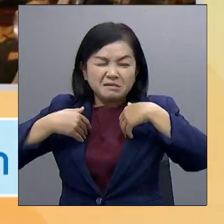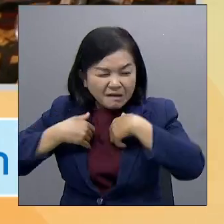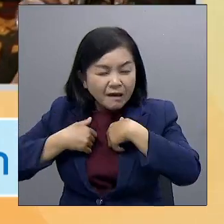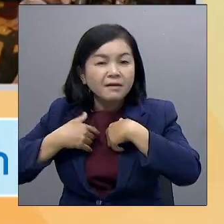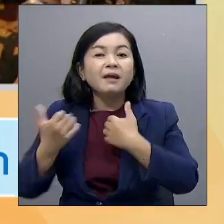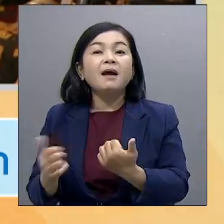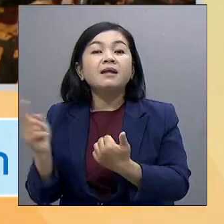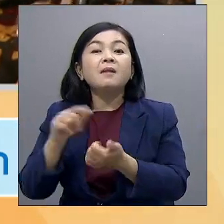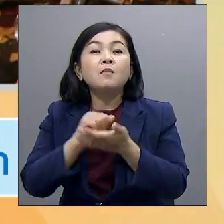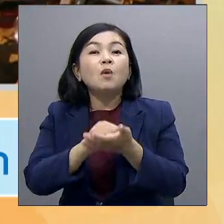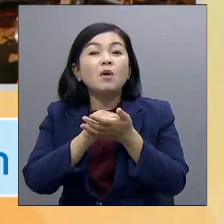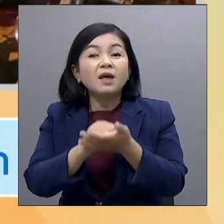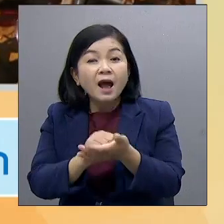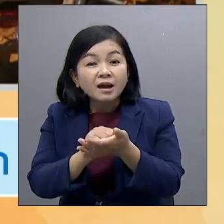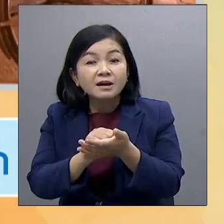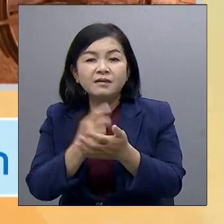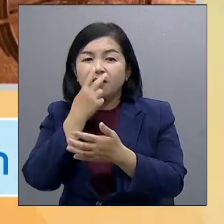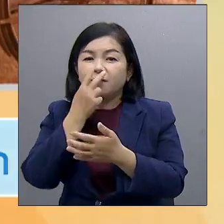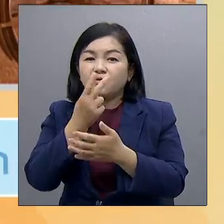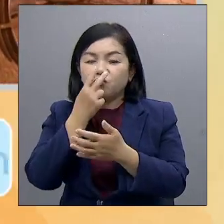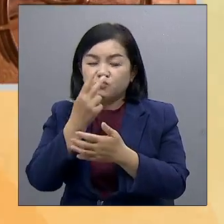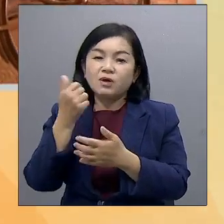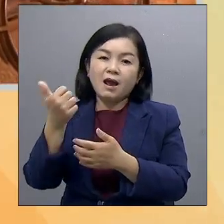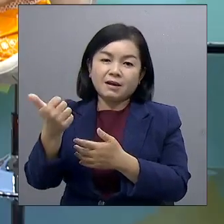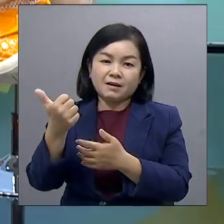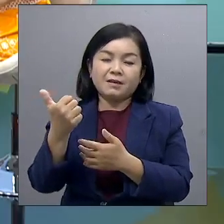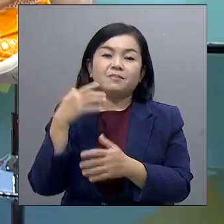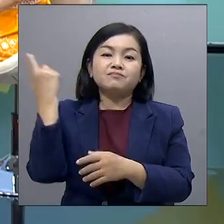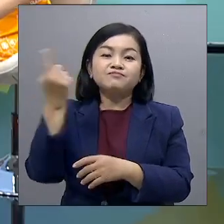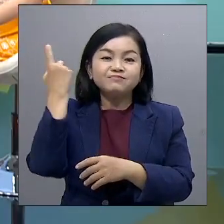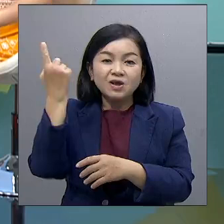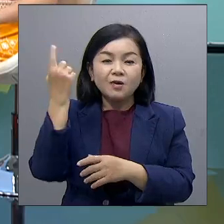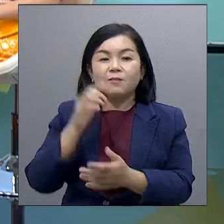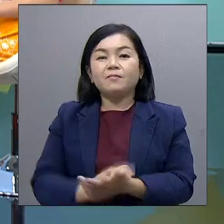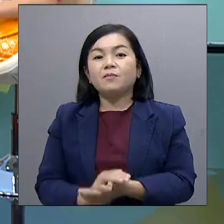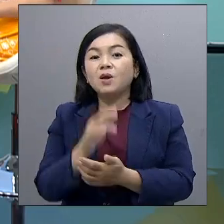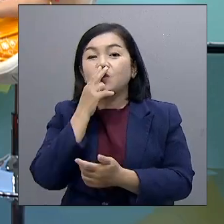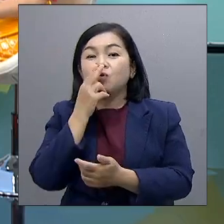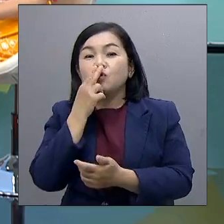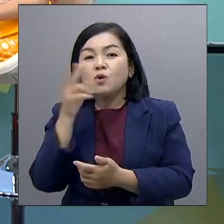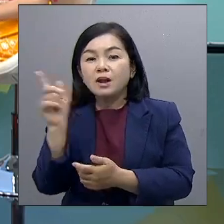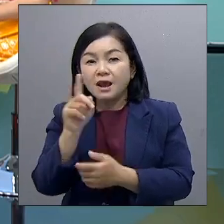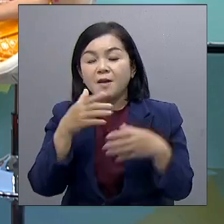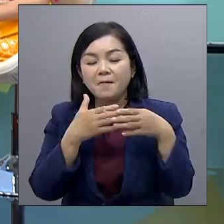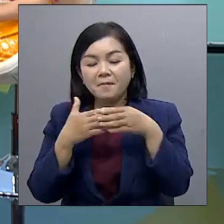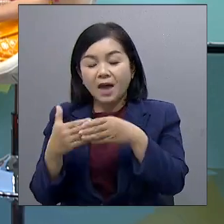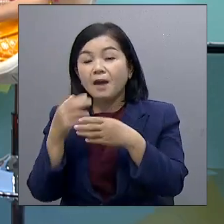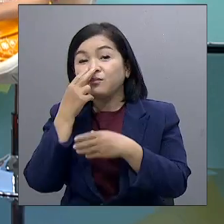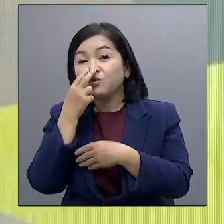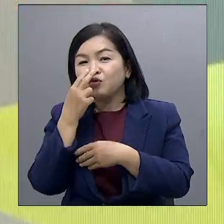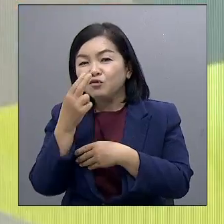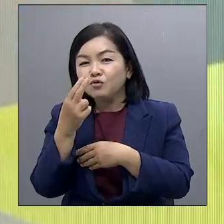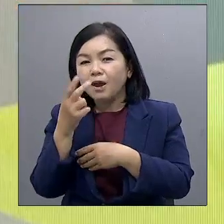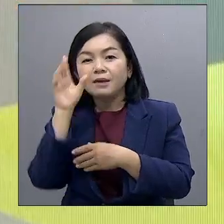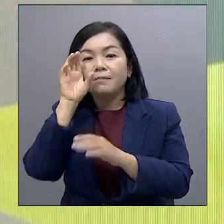ลืมแวะเวียนไปใช้บริการพี่ๆกันได้นะครับอ้าสำหรับอีก 1งานใช่ช่วงนี้พาคุณผู้ชมไปชมนิทรรศการกันบ้าง